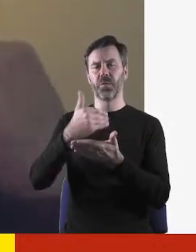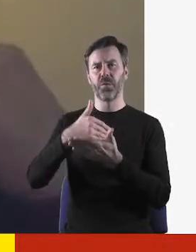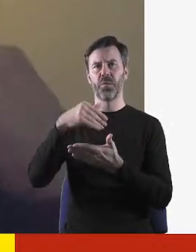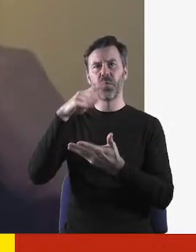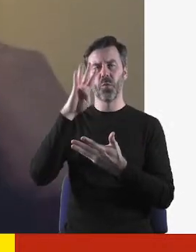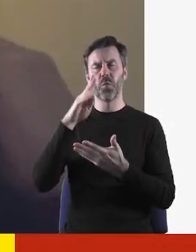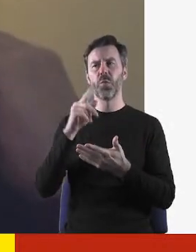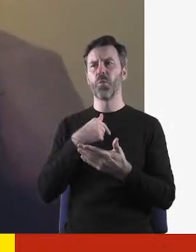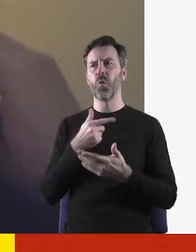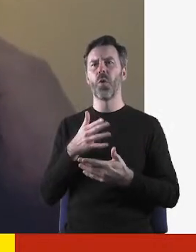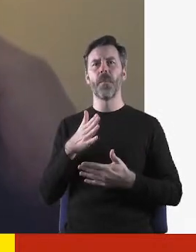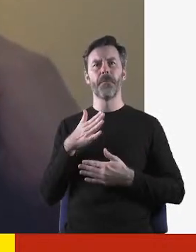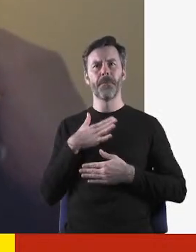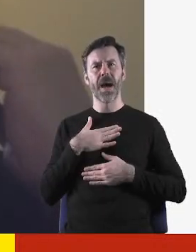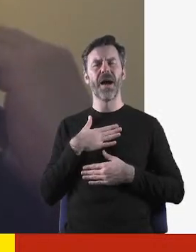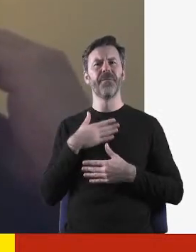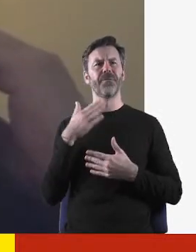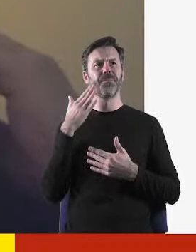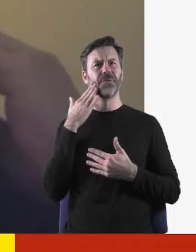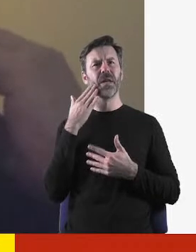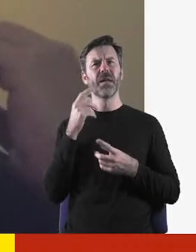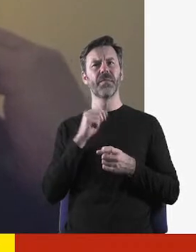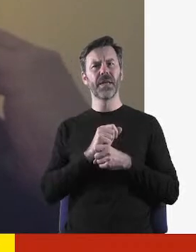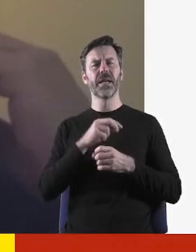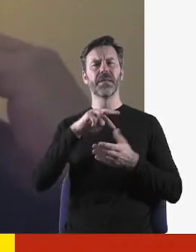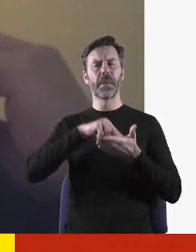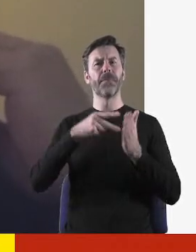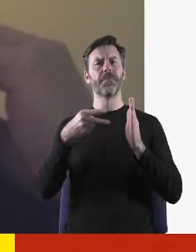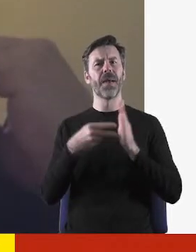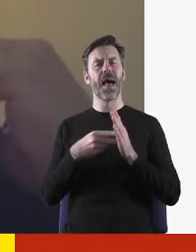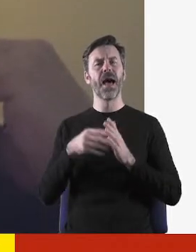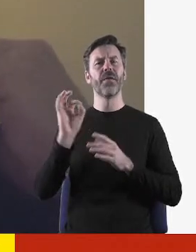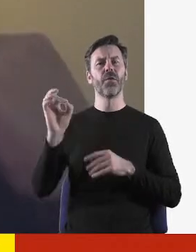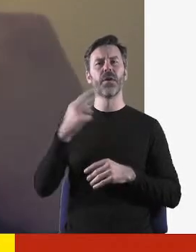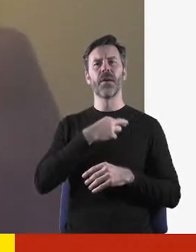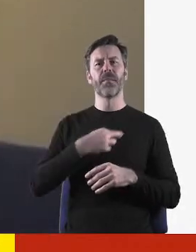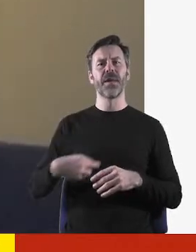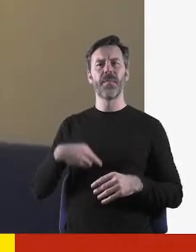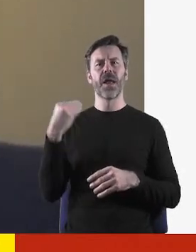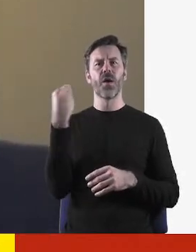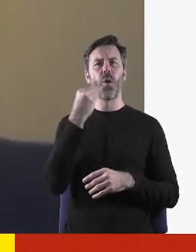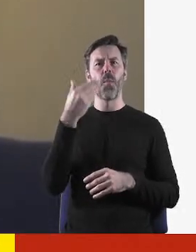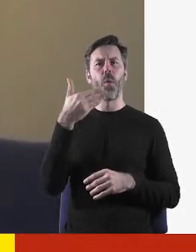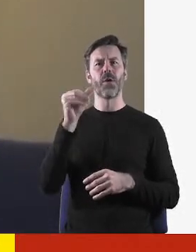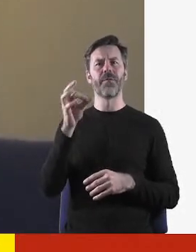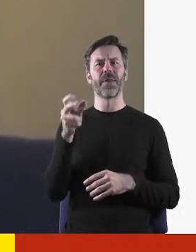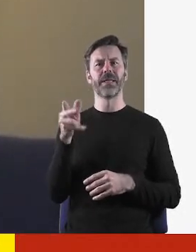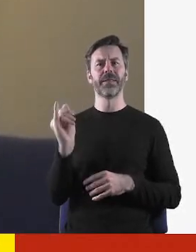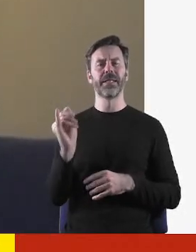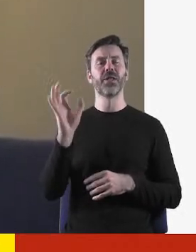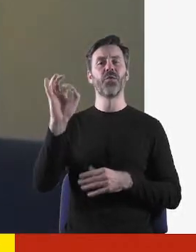posiadamy. Wiemy, że na przykład Narodowa Strategia pana premiera Morawieckiego